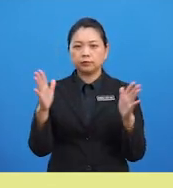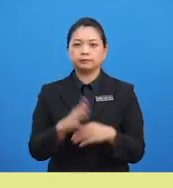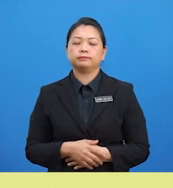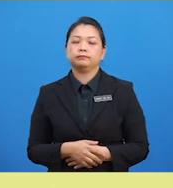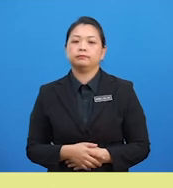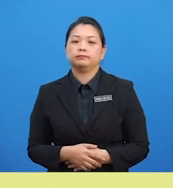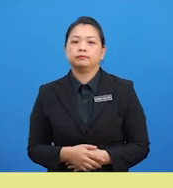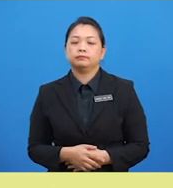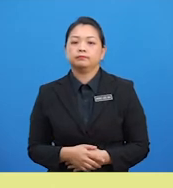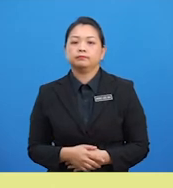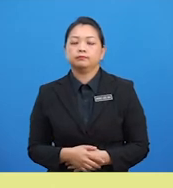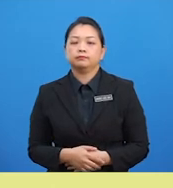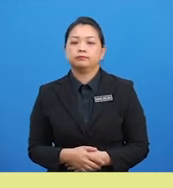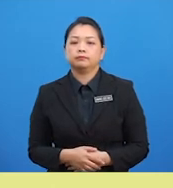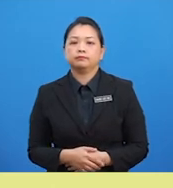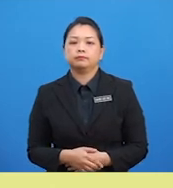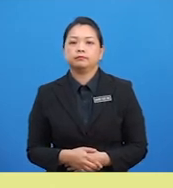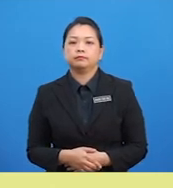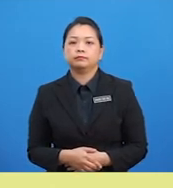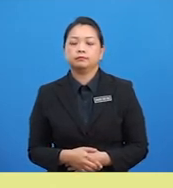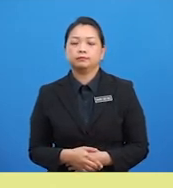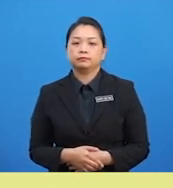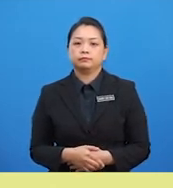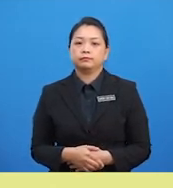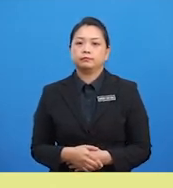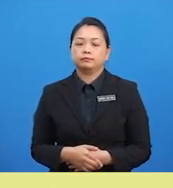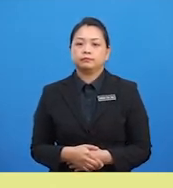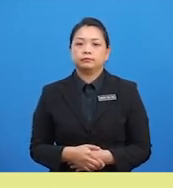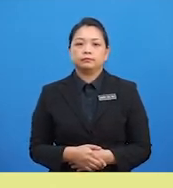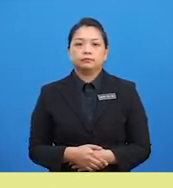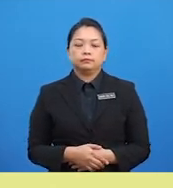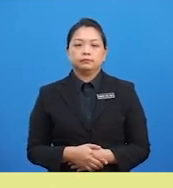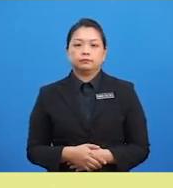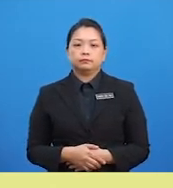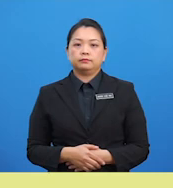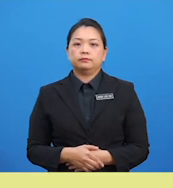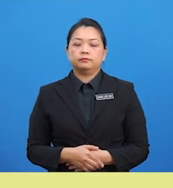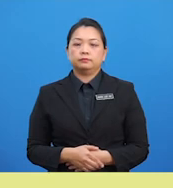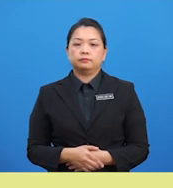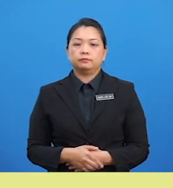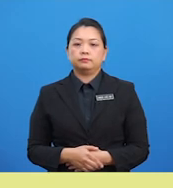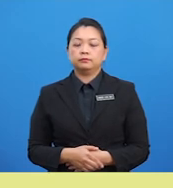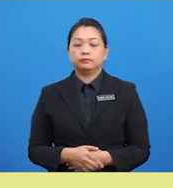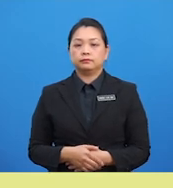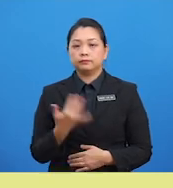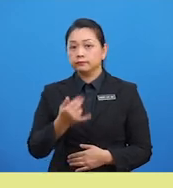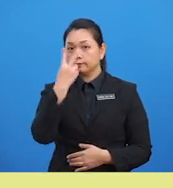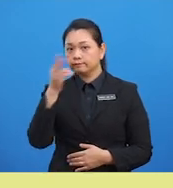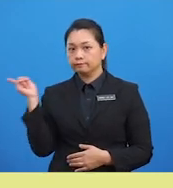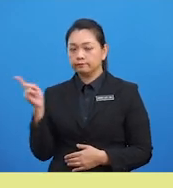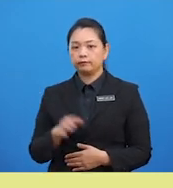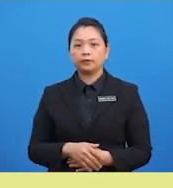Seterusnya, perintah asas bagi tujuan mengubah suai yang kedua, iaitu copy.